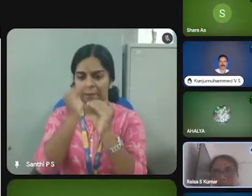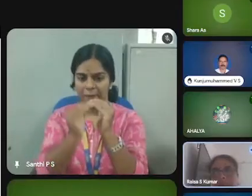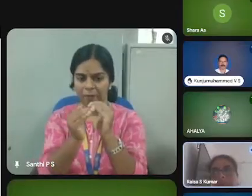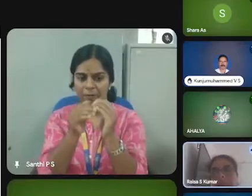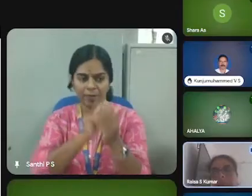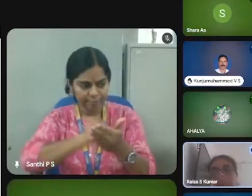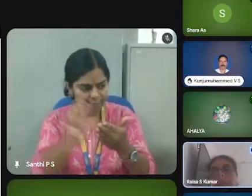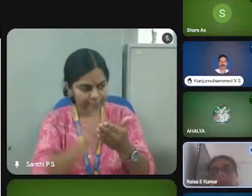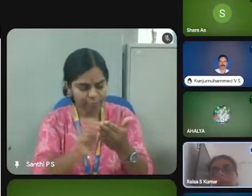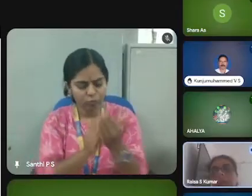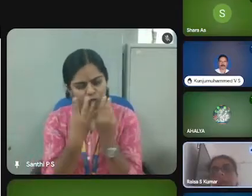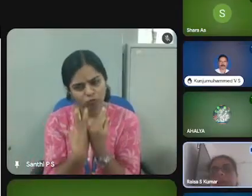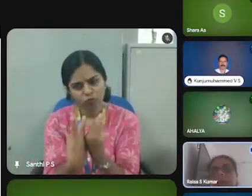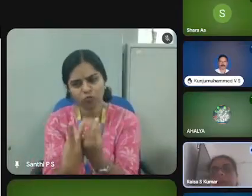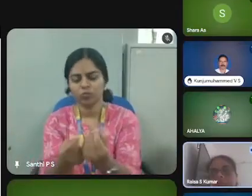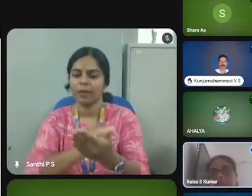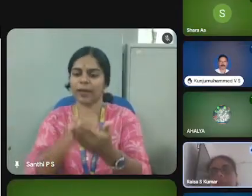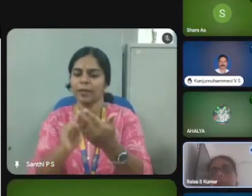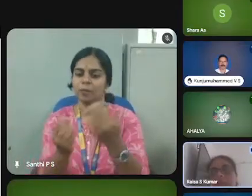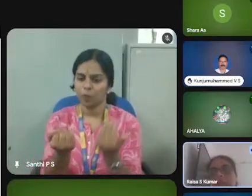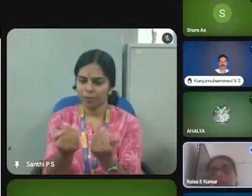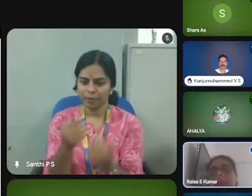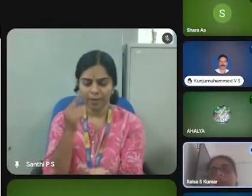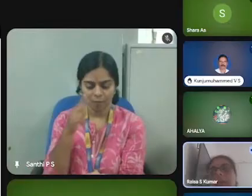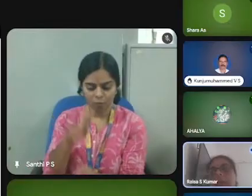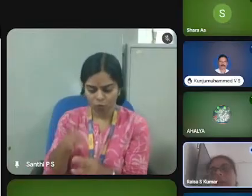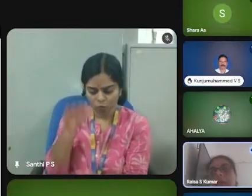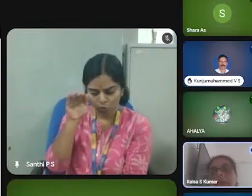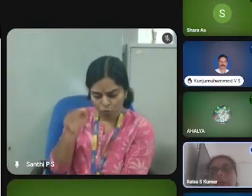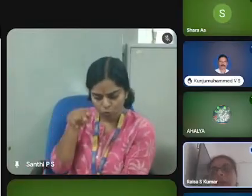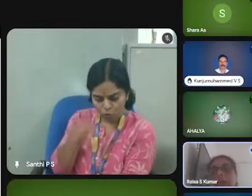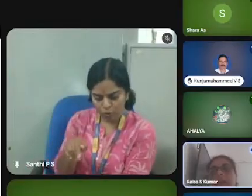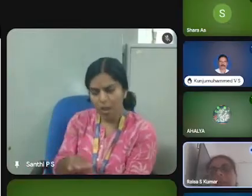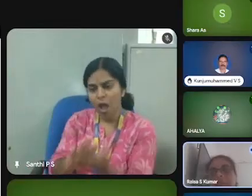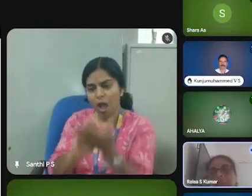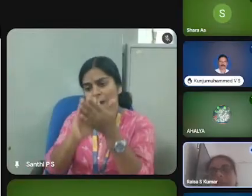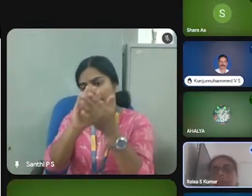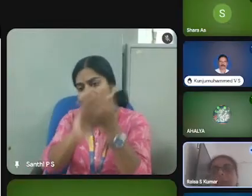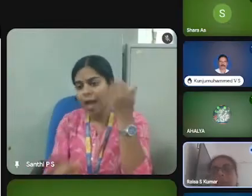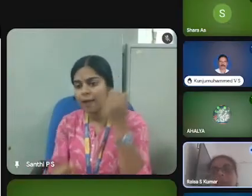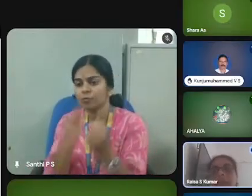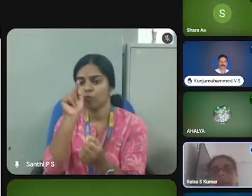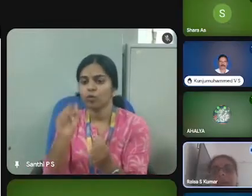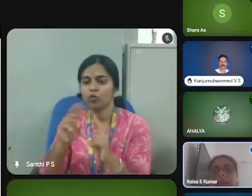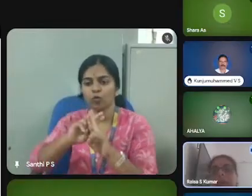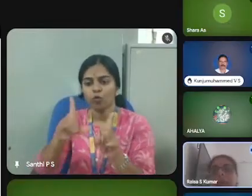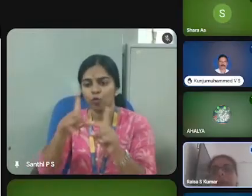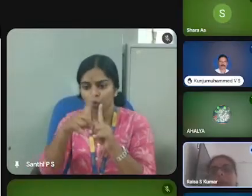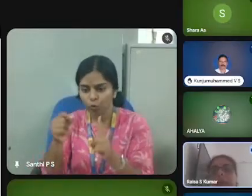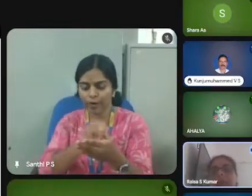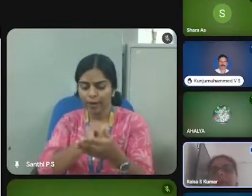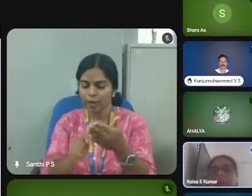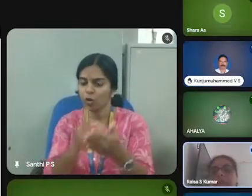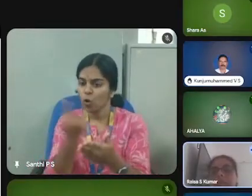എഴുതാൻ പറ്റും. അതല്ലാതെ അവർക്ക് കുട്ടി നല്ലപോലെ തന്നെ ബാക്കിയുള്ള കാര്യങ്ങളൊക്കെ ചെയ്യുന്നുണ്ടെങ്കിൽ കുട്ടിക്ക് റൈറ്റിംഗ് ആണ്